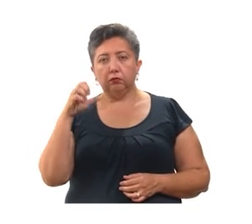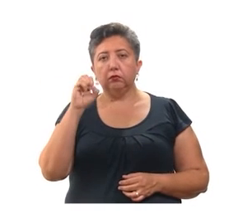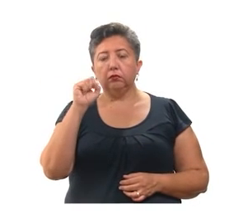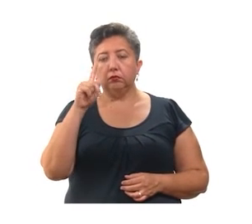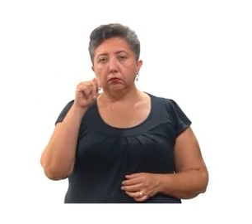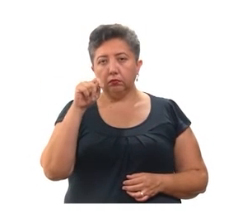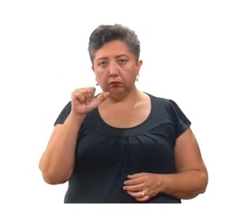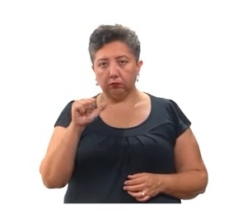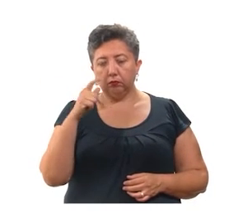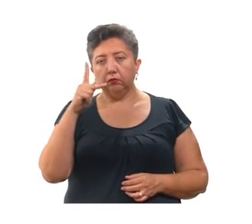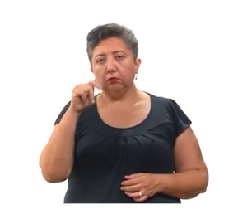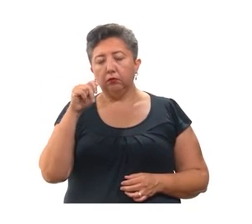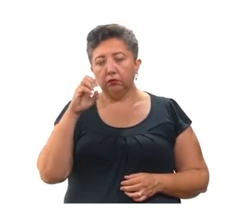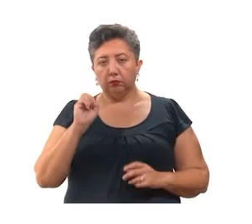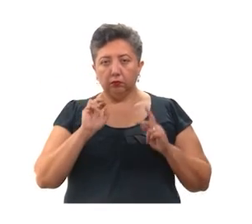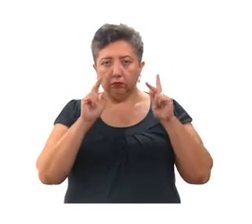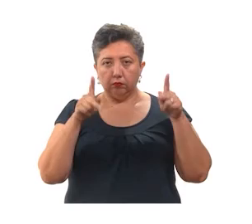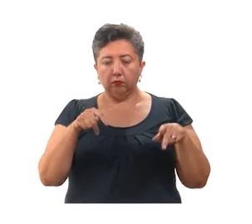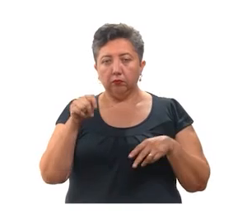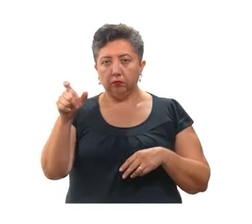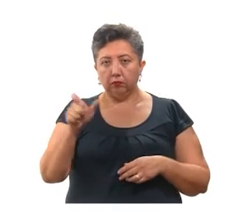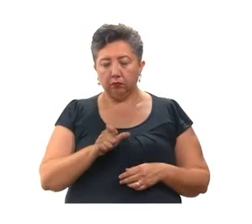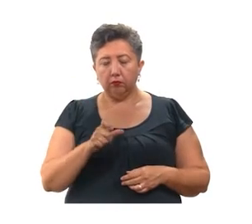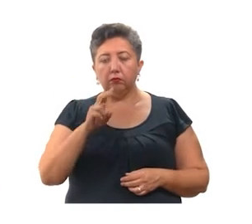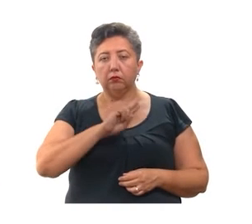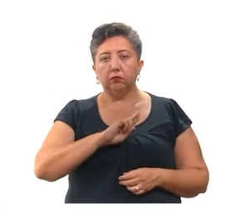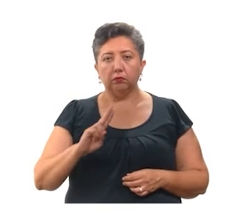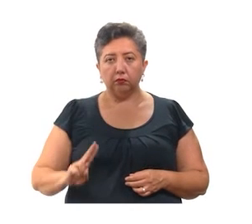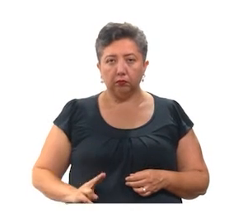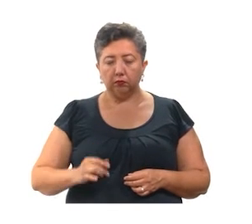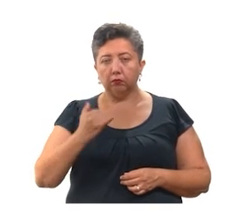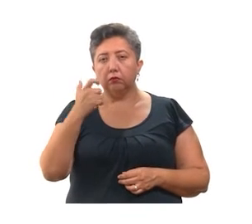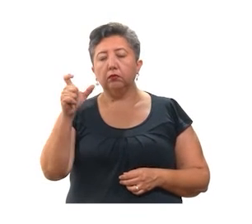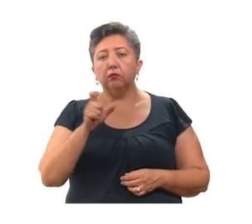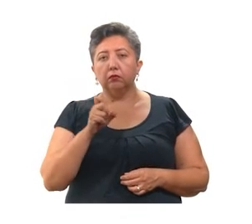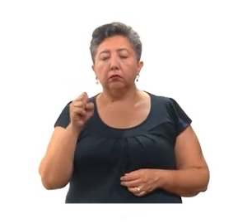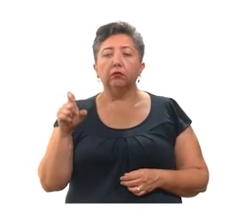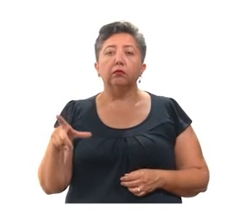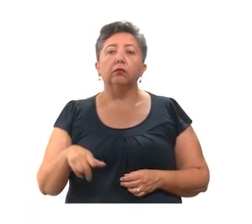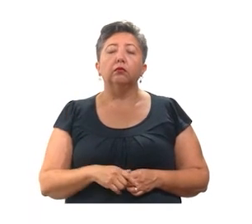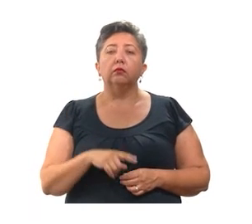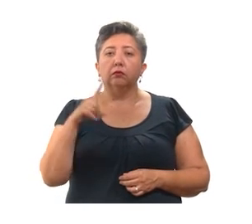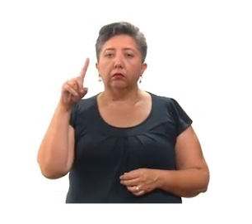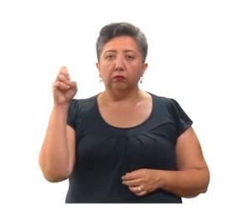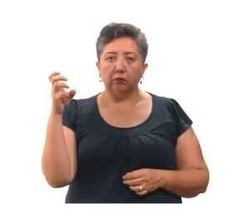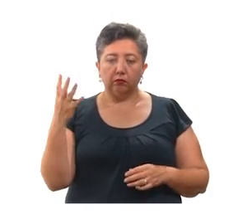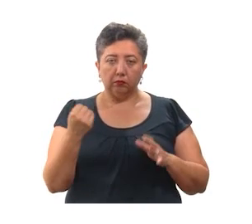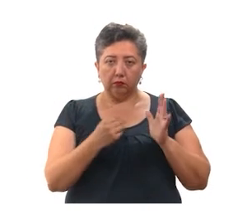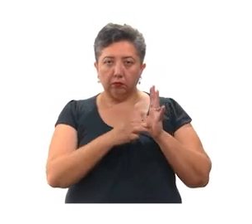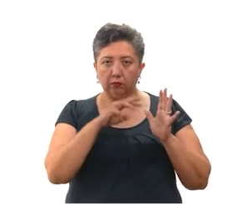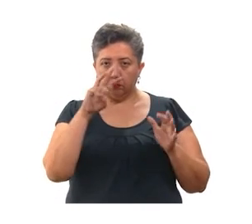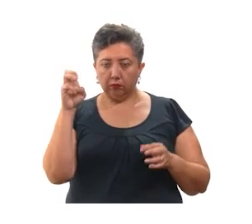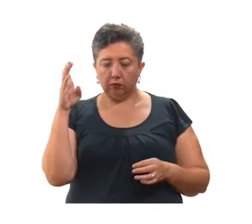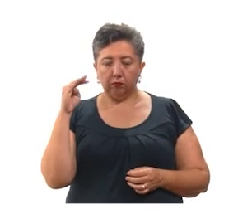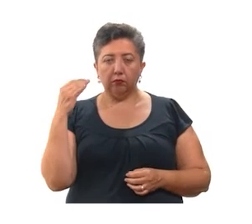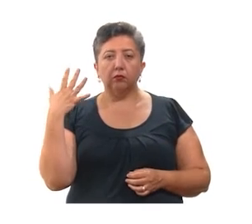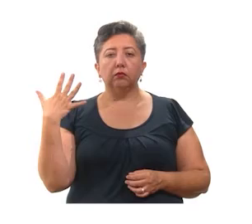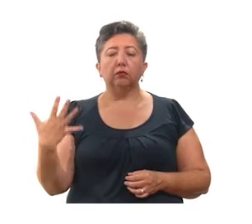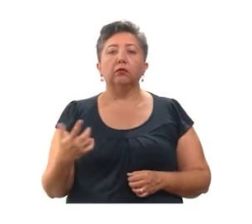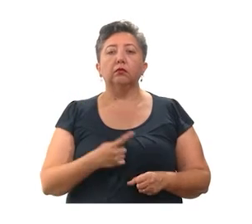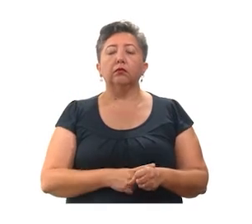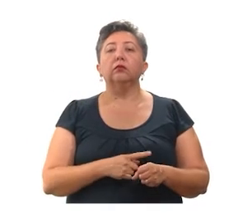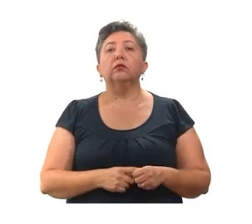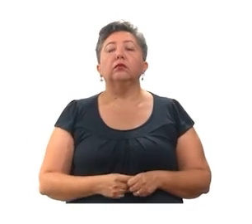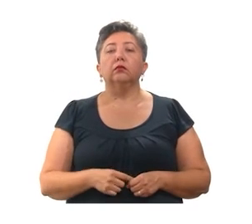presion, etel, diabetes, soku, chukik, 6,883, huntul, mak, kímik, orale, koronaviruso, i, chile, kuhak, kohan, bo, yan, 427,